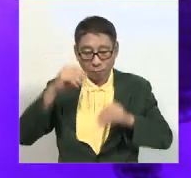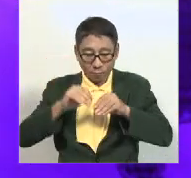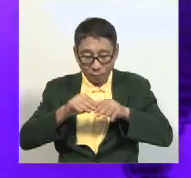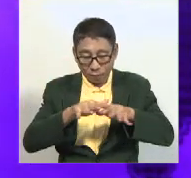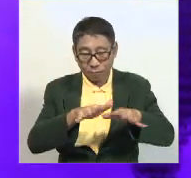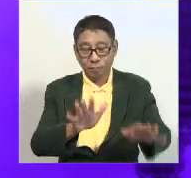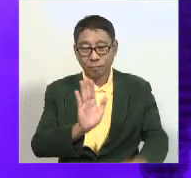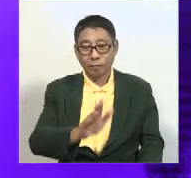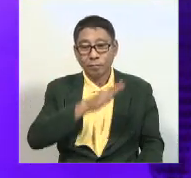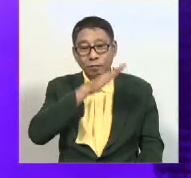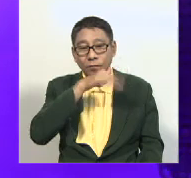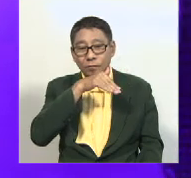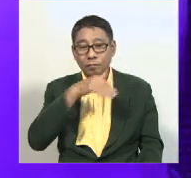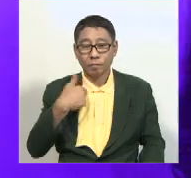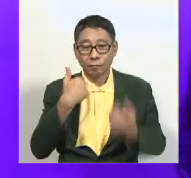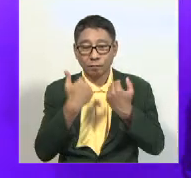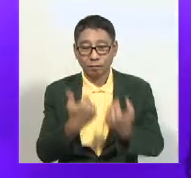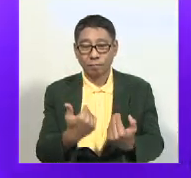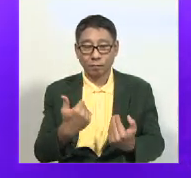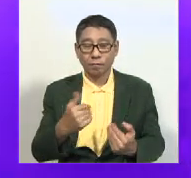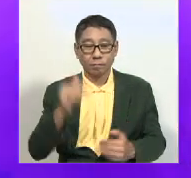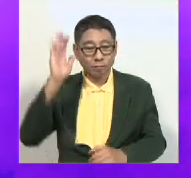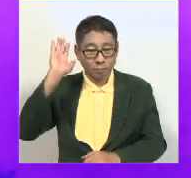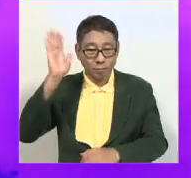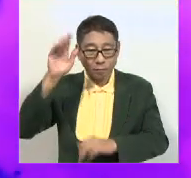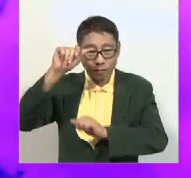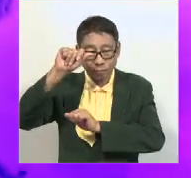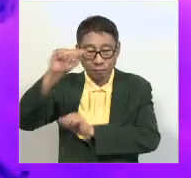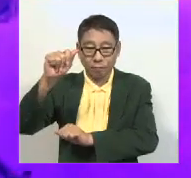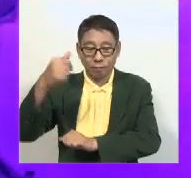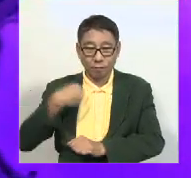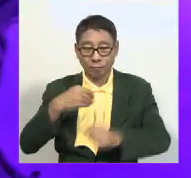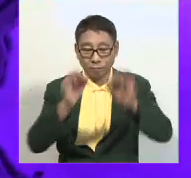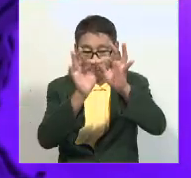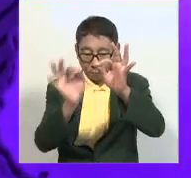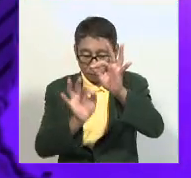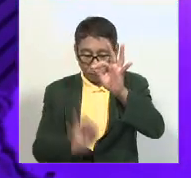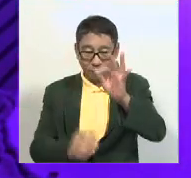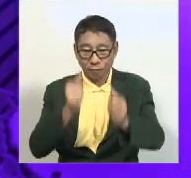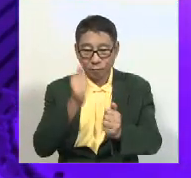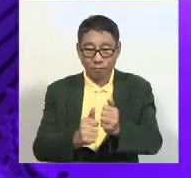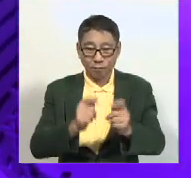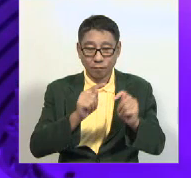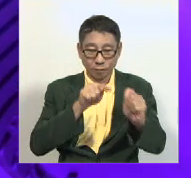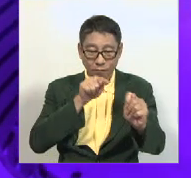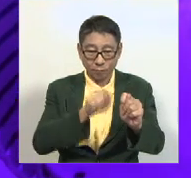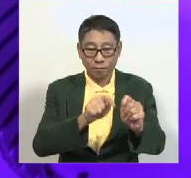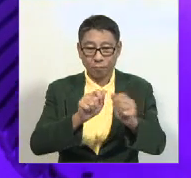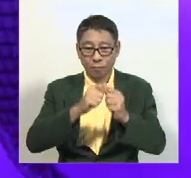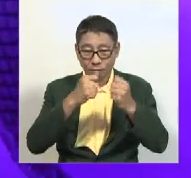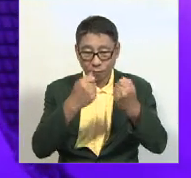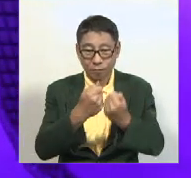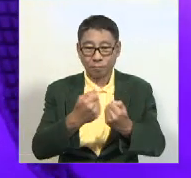โรคอหิวาแอฟริกาในสุกรค่ะซึ่งประกาศดังกล่าวเนี่ยมีเนื้อหาคือการให้ทุกหมู่บ้านทุกตำบลทุก